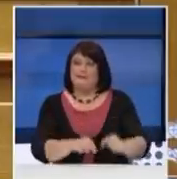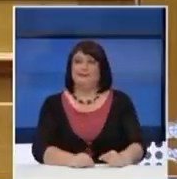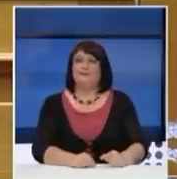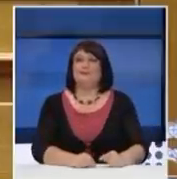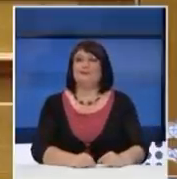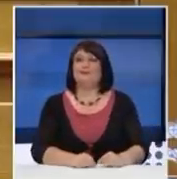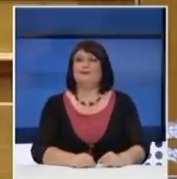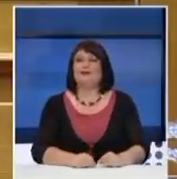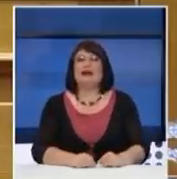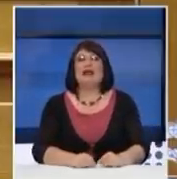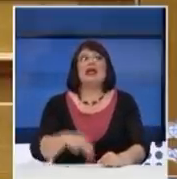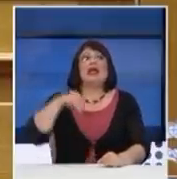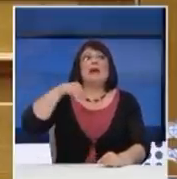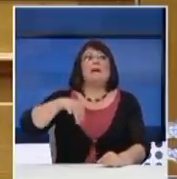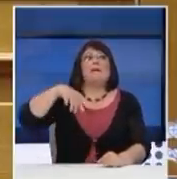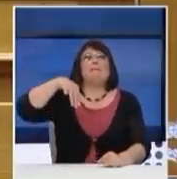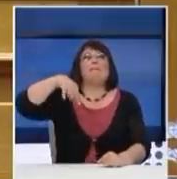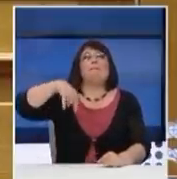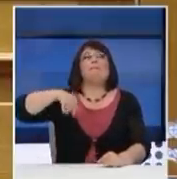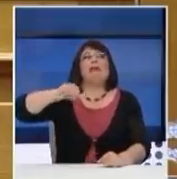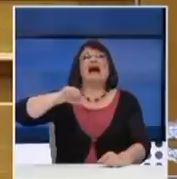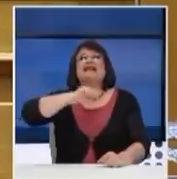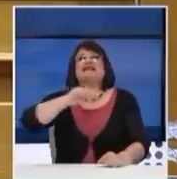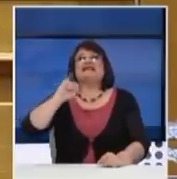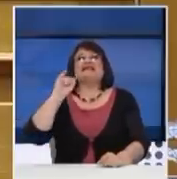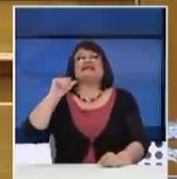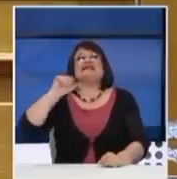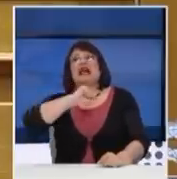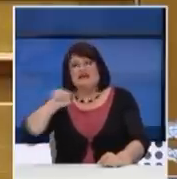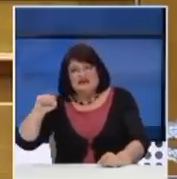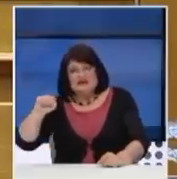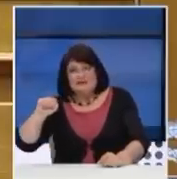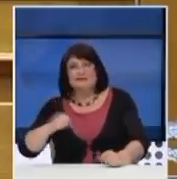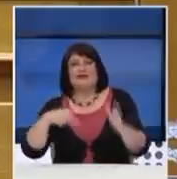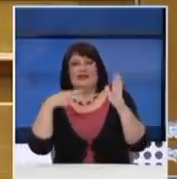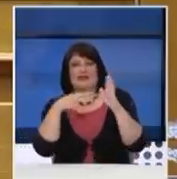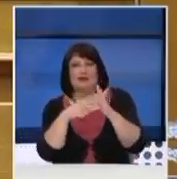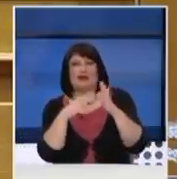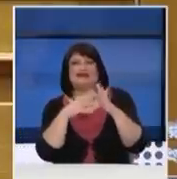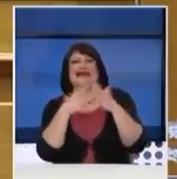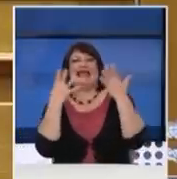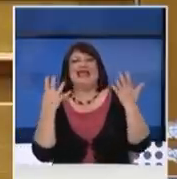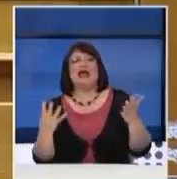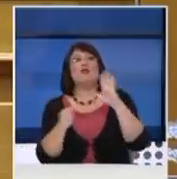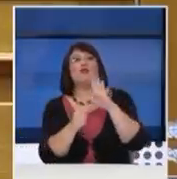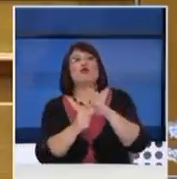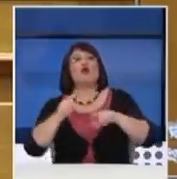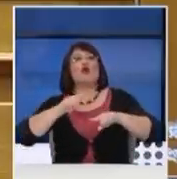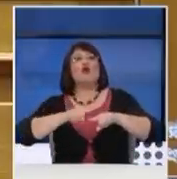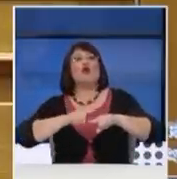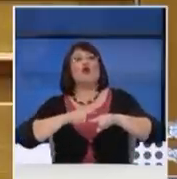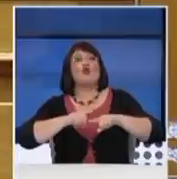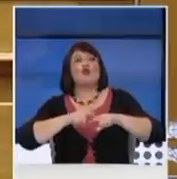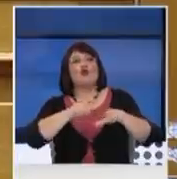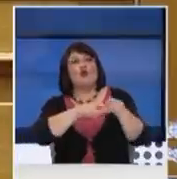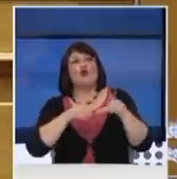Ο κύριος Γιάννης Μπασιάς, τον ξέρετε τον κύριο Μπασιά? Τον Αύγουστο λοιπόν του 19 είναι ο πρόεδρος της ελληνικής διαχειριστικής